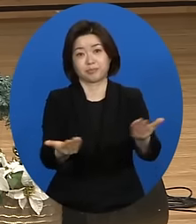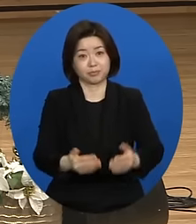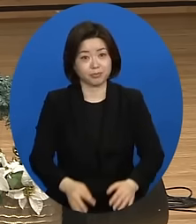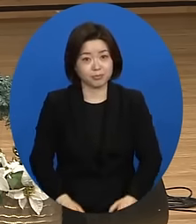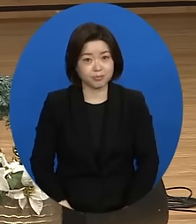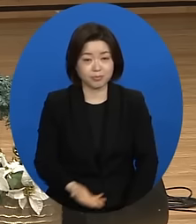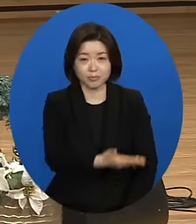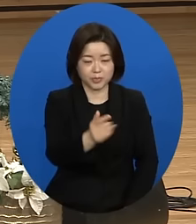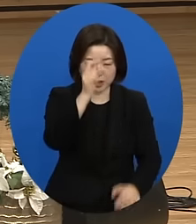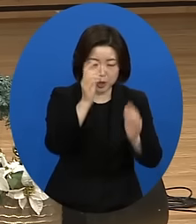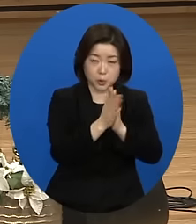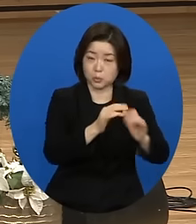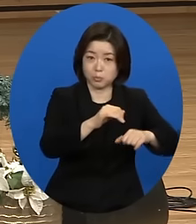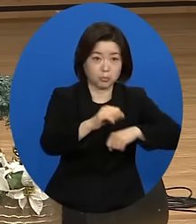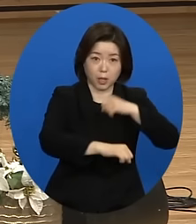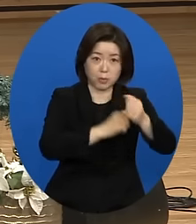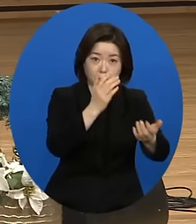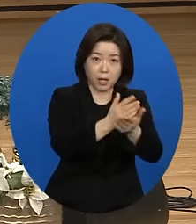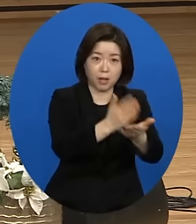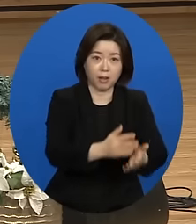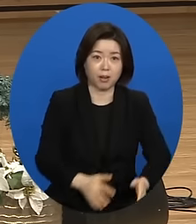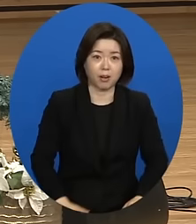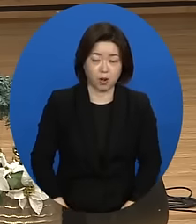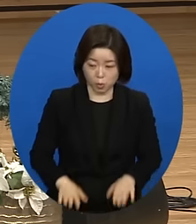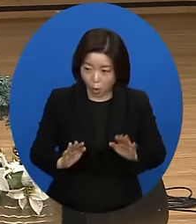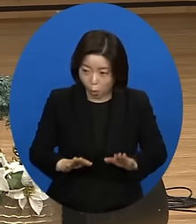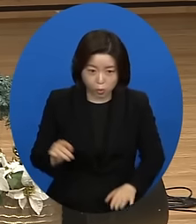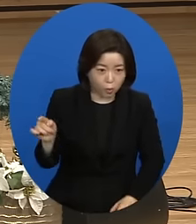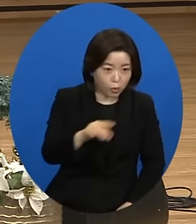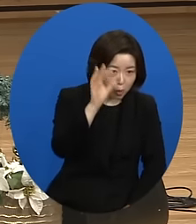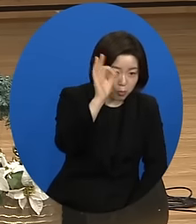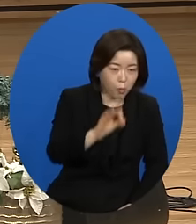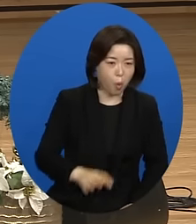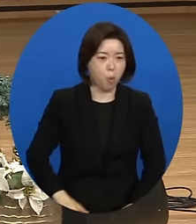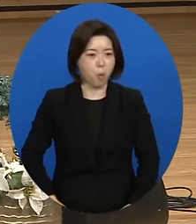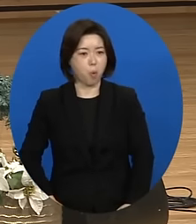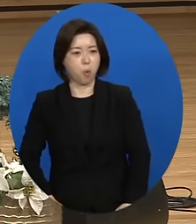여러분, 기도 함부로 하시는 거 아니에요. 난 오늘 여기 와서 보고, 이야,